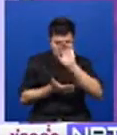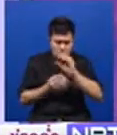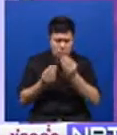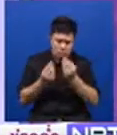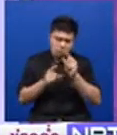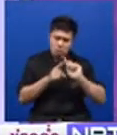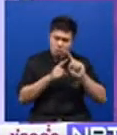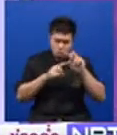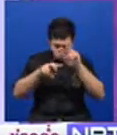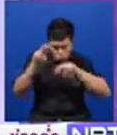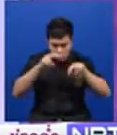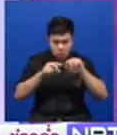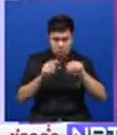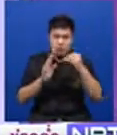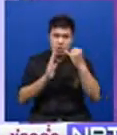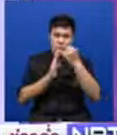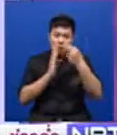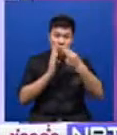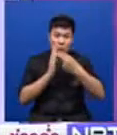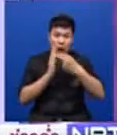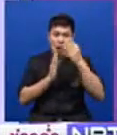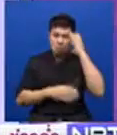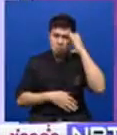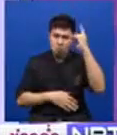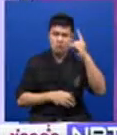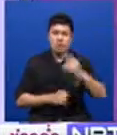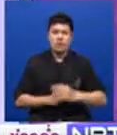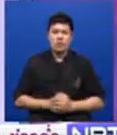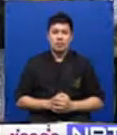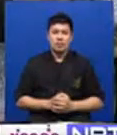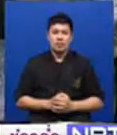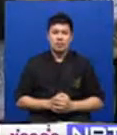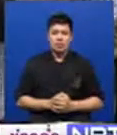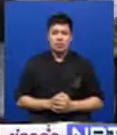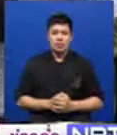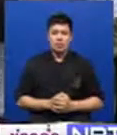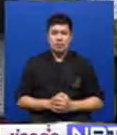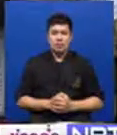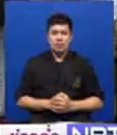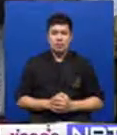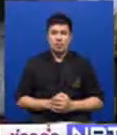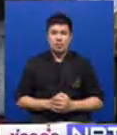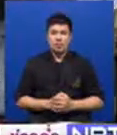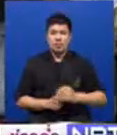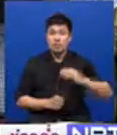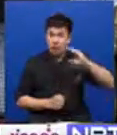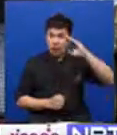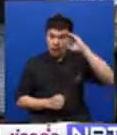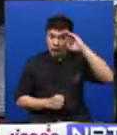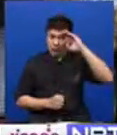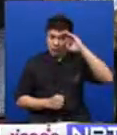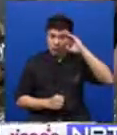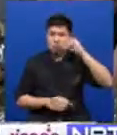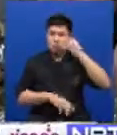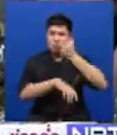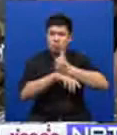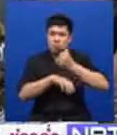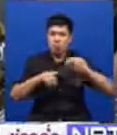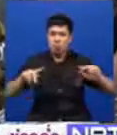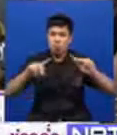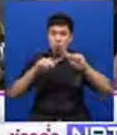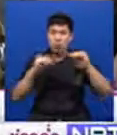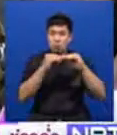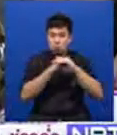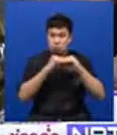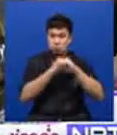เตรียมลงสำรวจพื้นที่จังหวัดหนองคายในวันพรุ่งนี้มีพลอากาศเอกประจินจั่นตองรัฐมนตรีว่าการกระทรวง